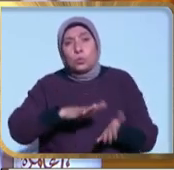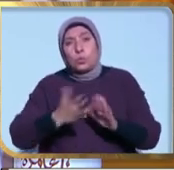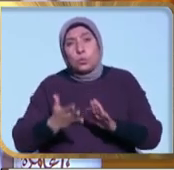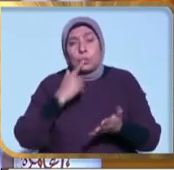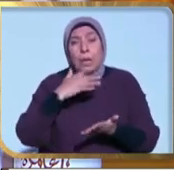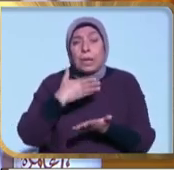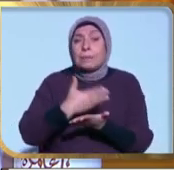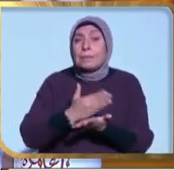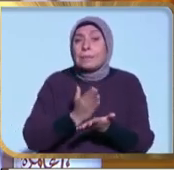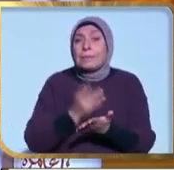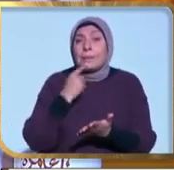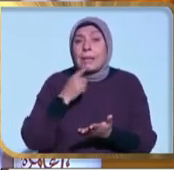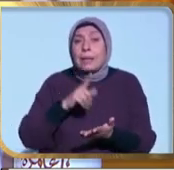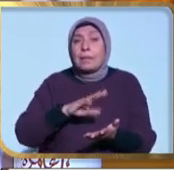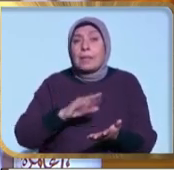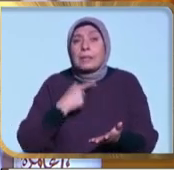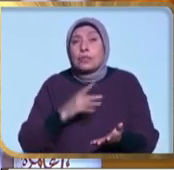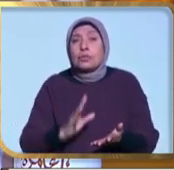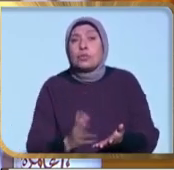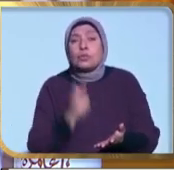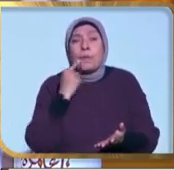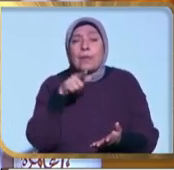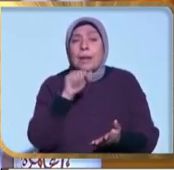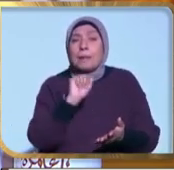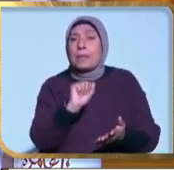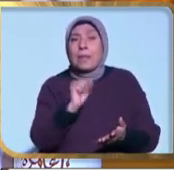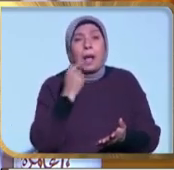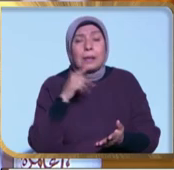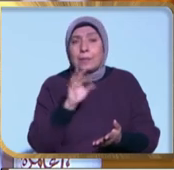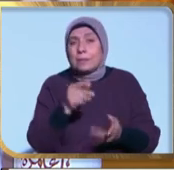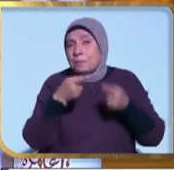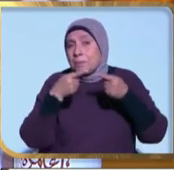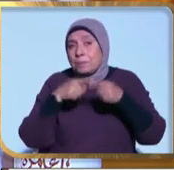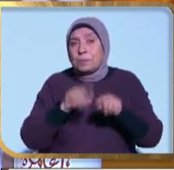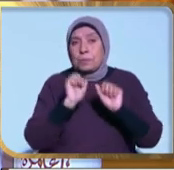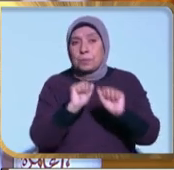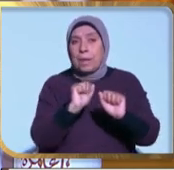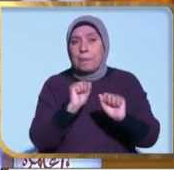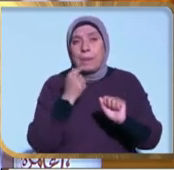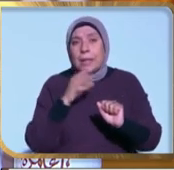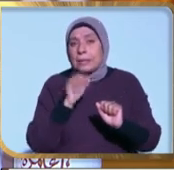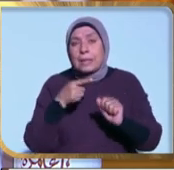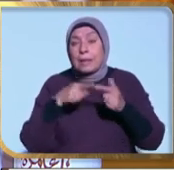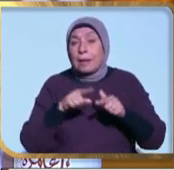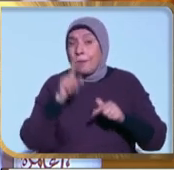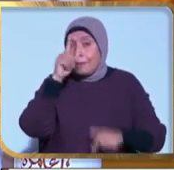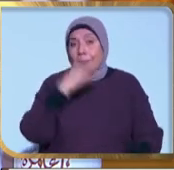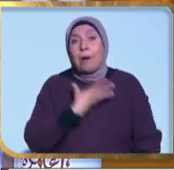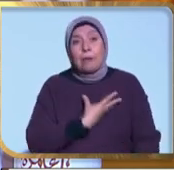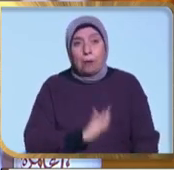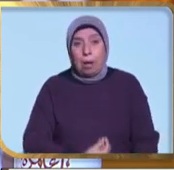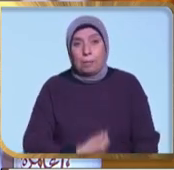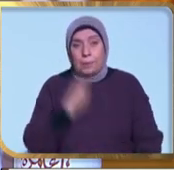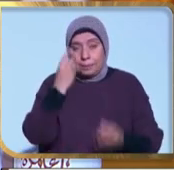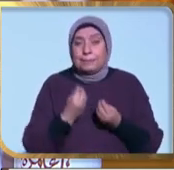فبدور التكاليف معايا حسب قدرتي واستطعت وده رحمه ربانيه